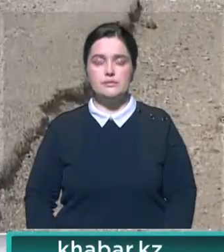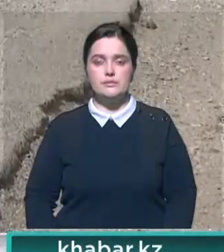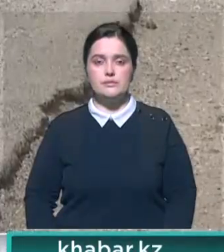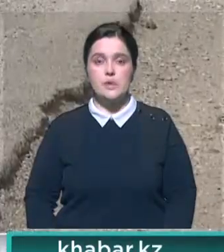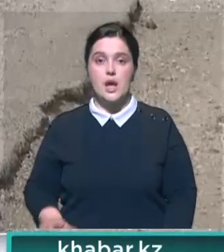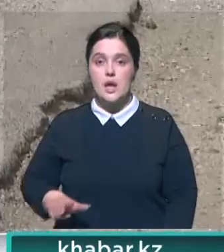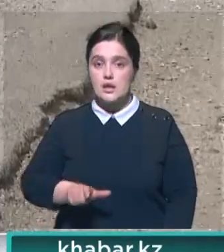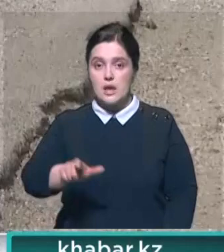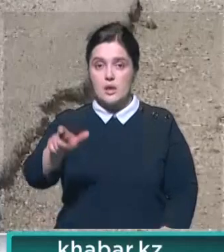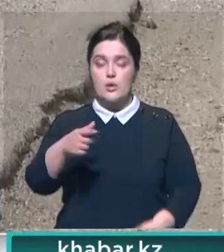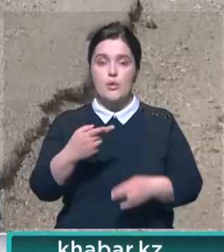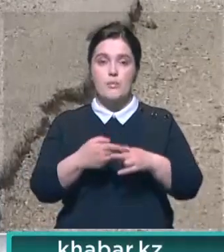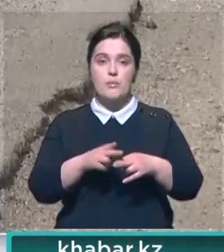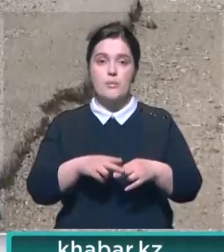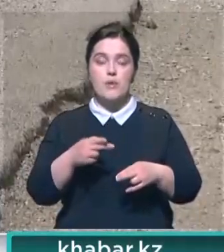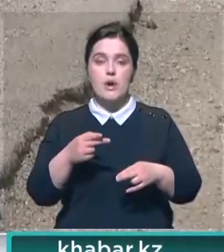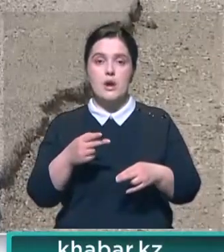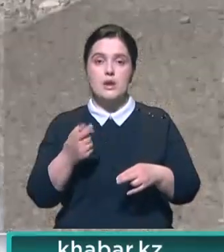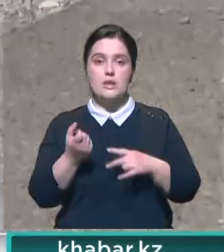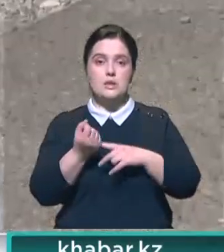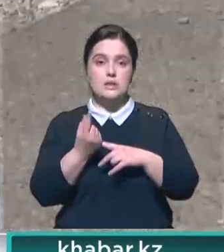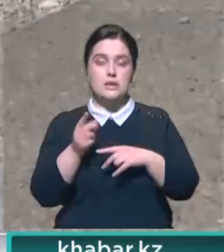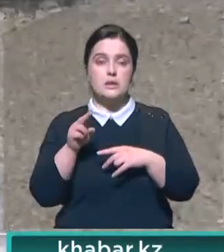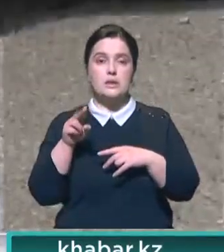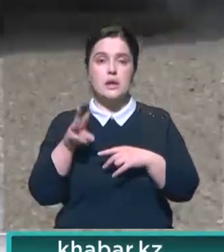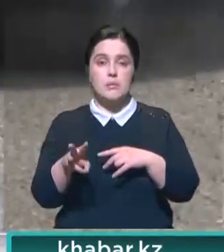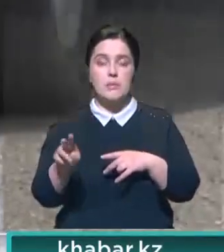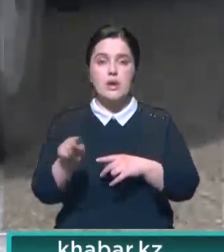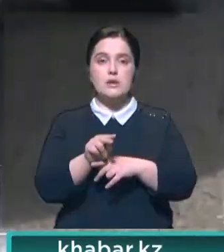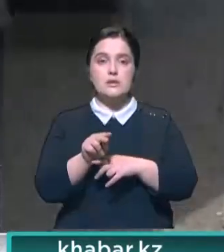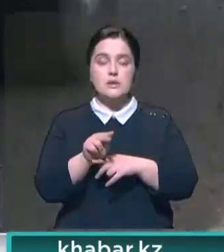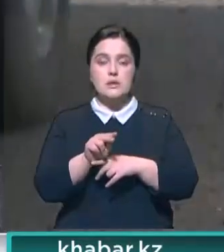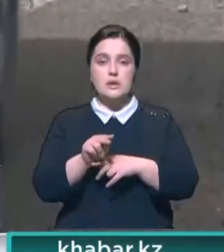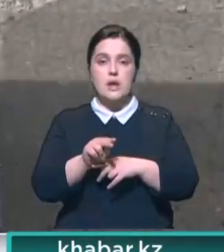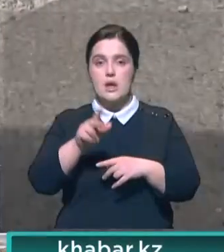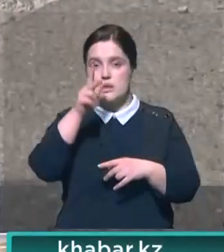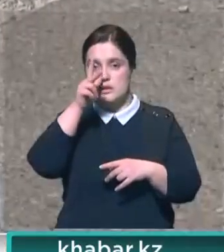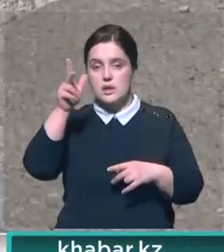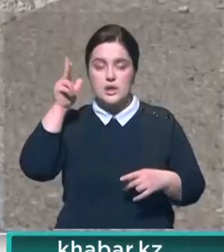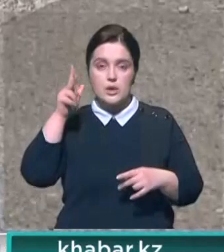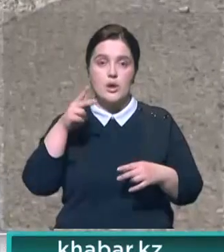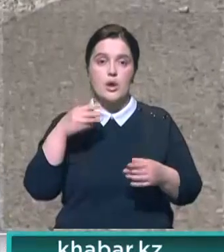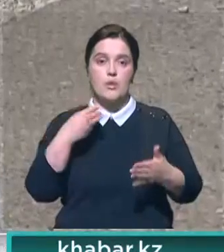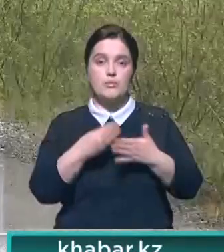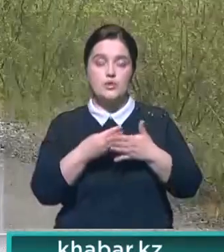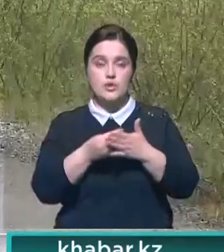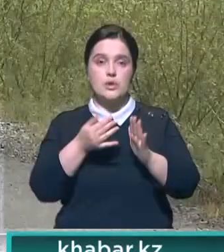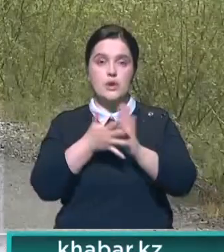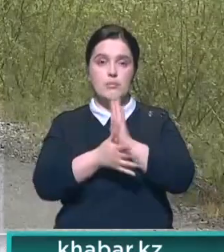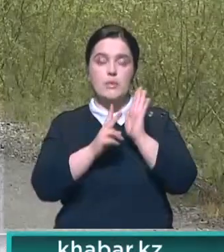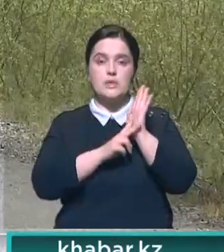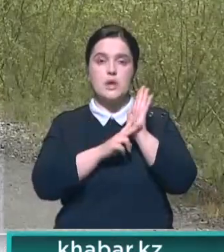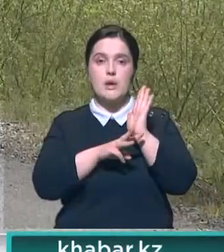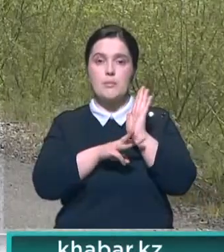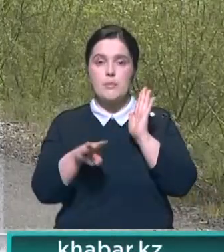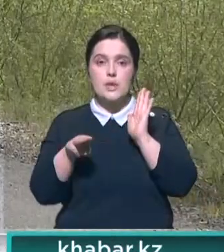Дорогу Ерназар-Когильды протяженностью чуть больше 11 километров отремонтировали меньше 3 лет назад. Бюджету это обошлось в 70